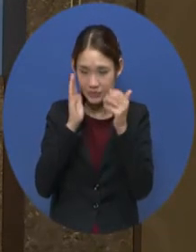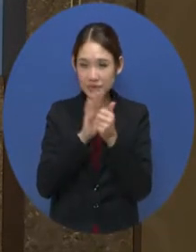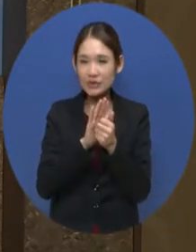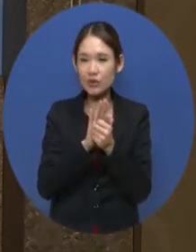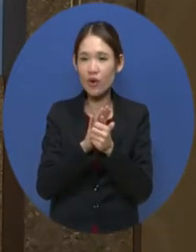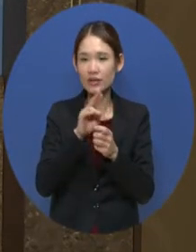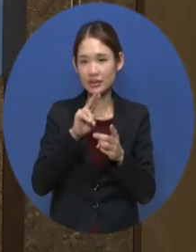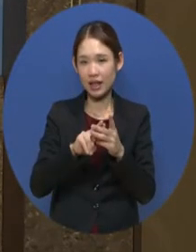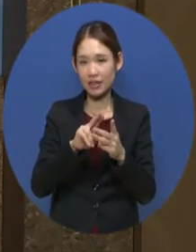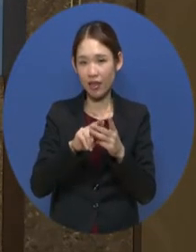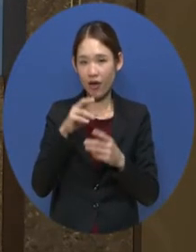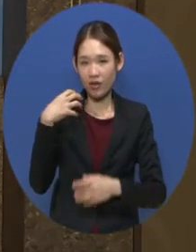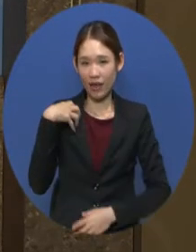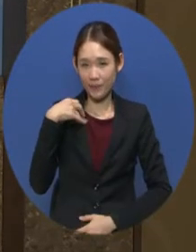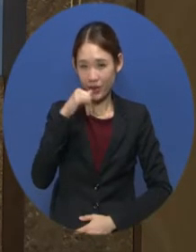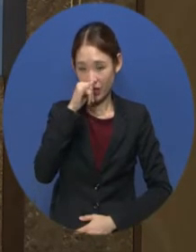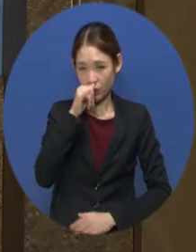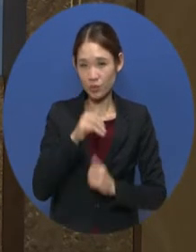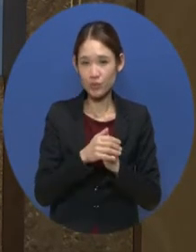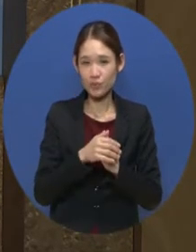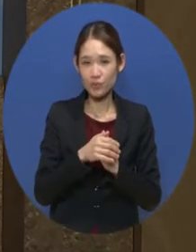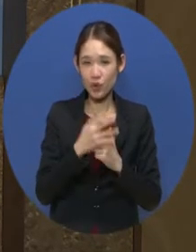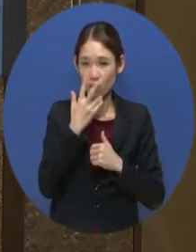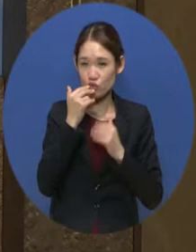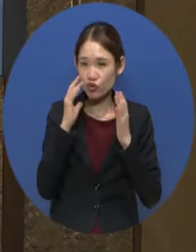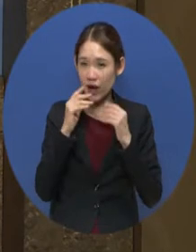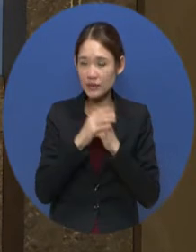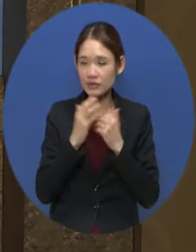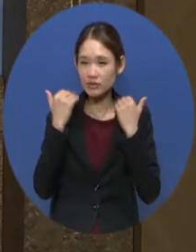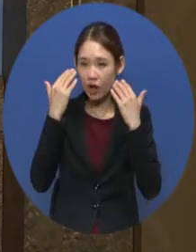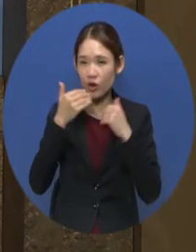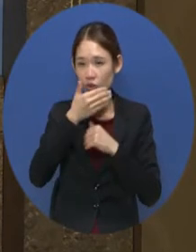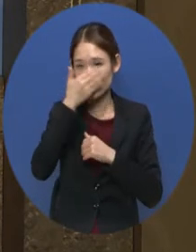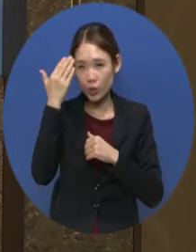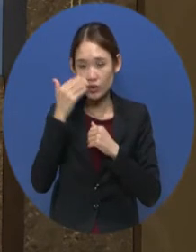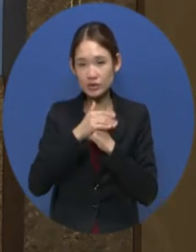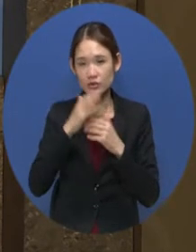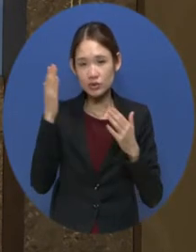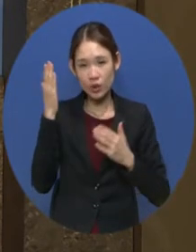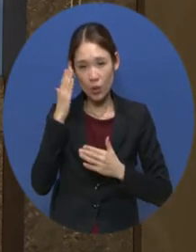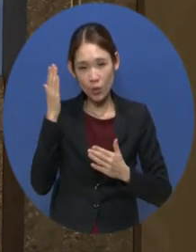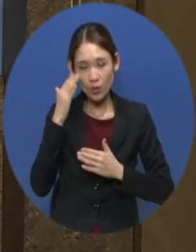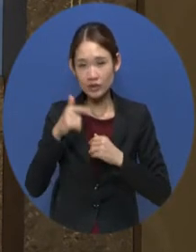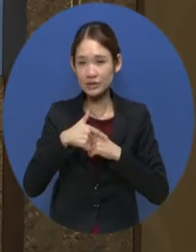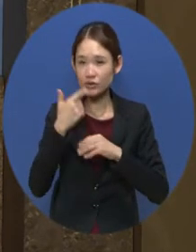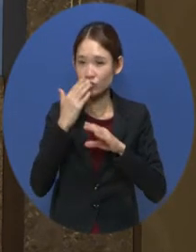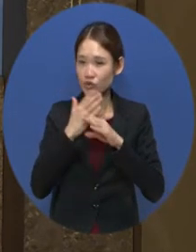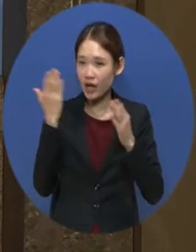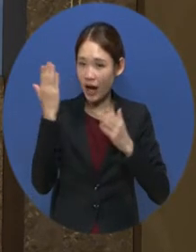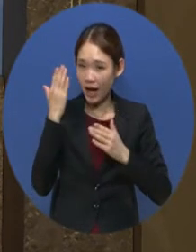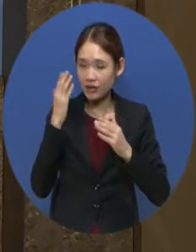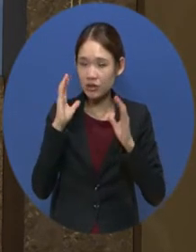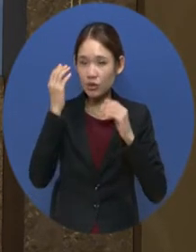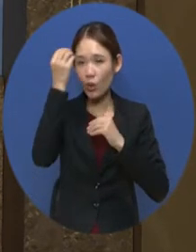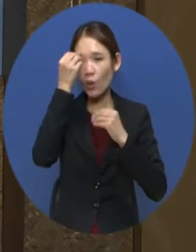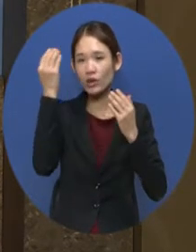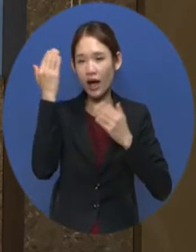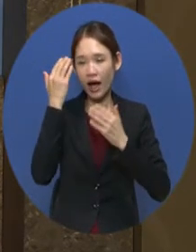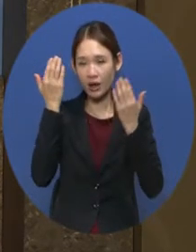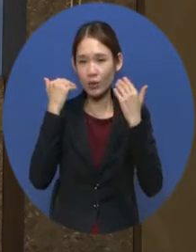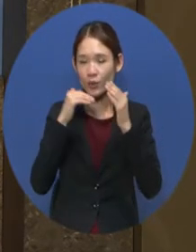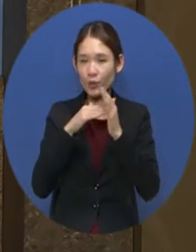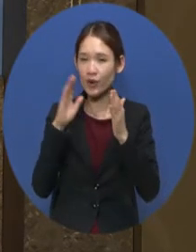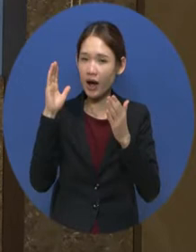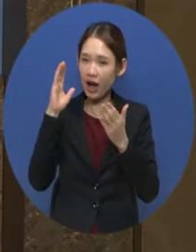있고요. 또한 이 유아기에서 이제 청소년기, 초등학생과 중학교, 고등학생에 이르기까지